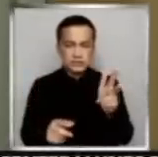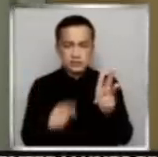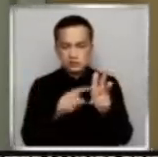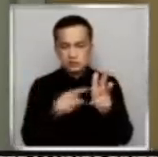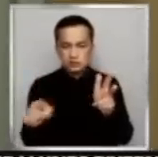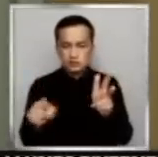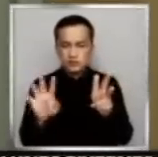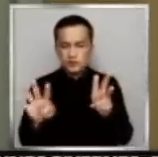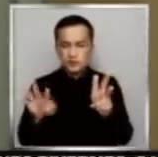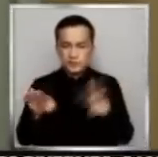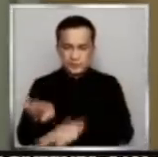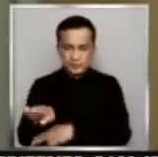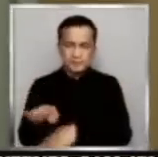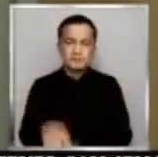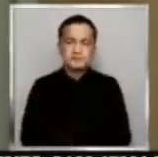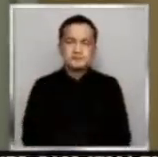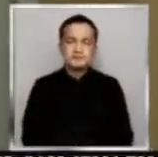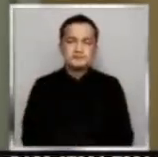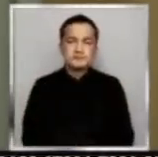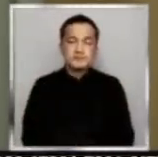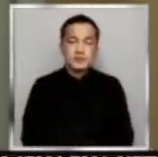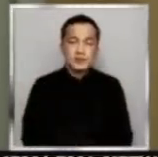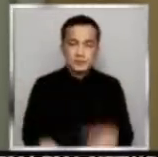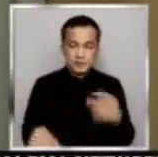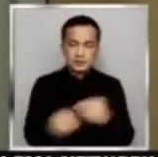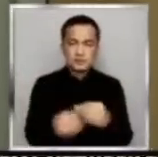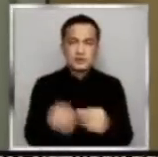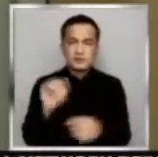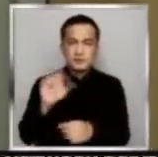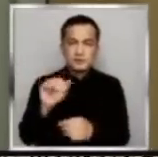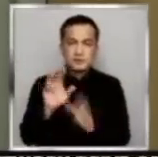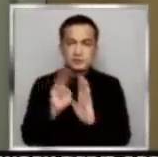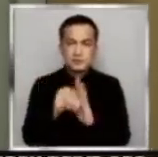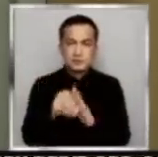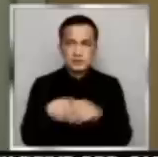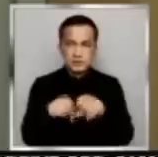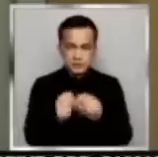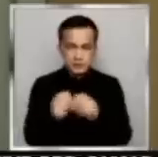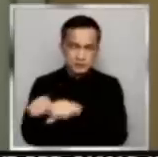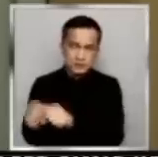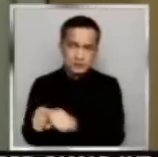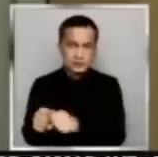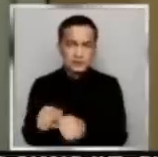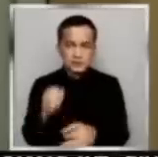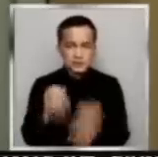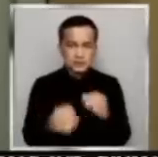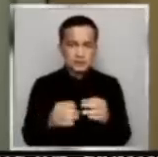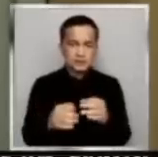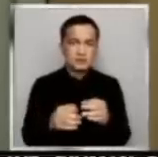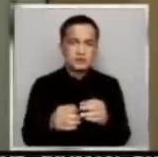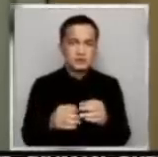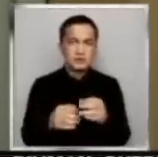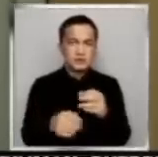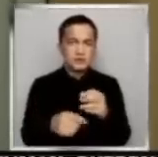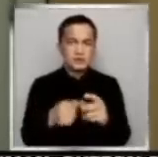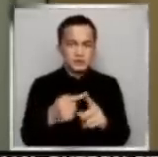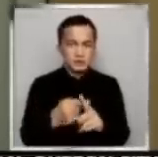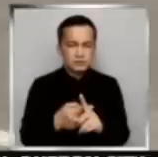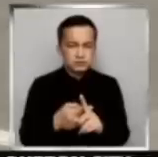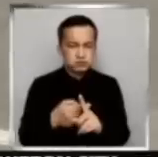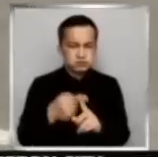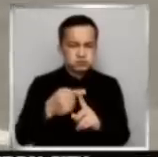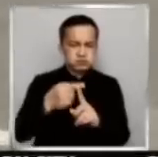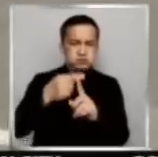additional 15-minute break time rin sila, sir, kung sakali umabot ang heat discomfort index na 40 degrees Celsius and